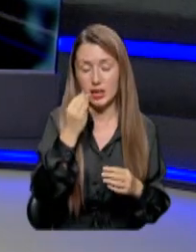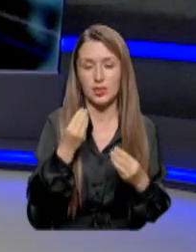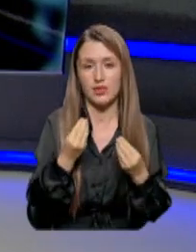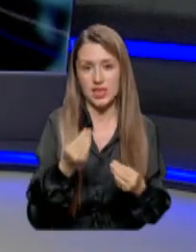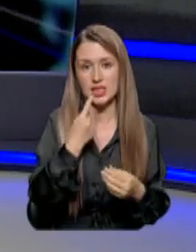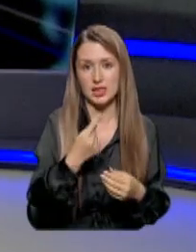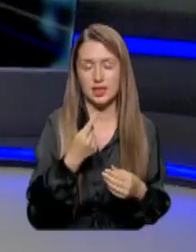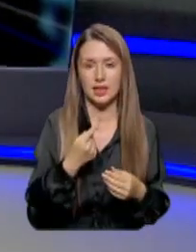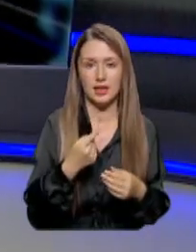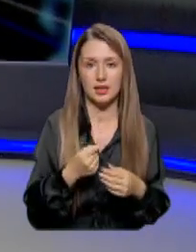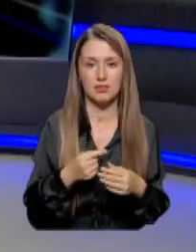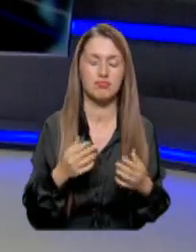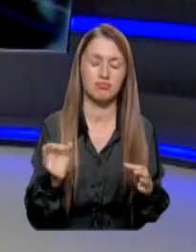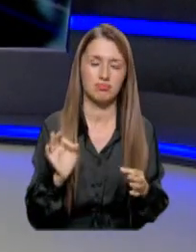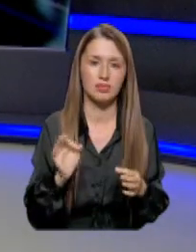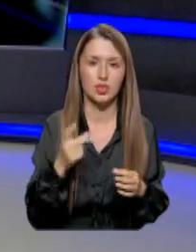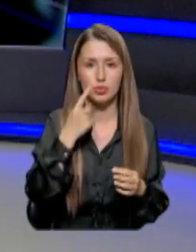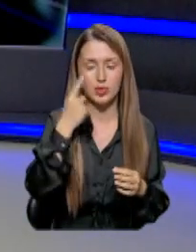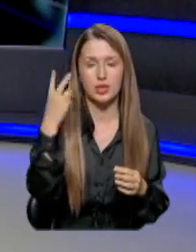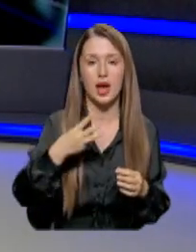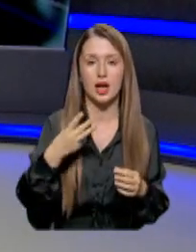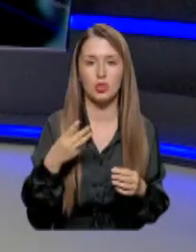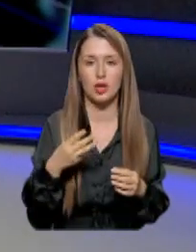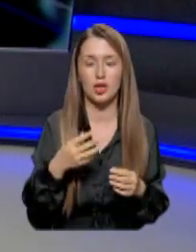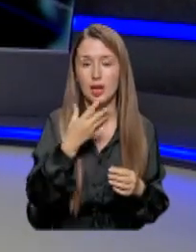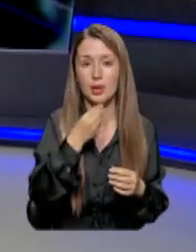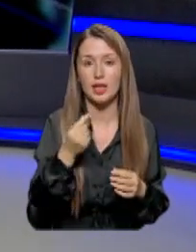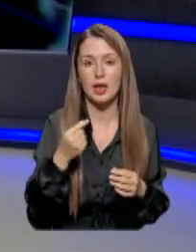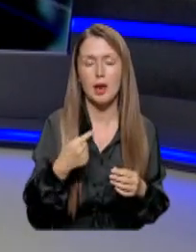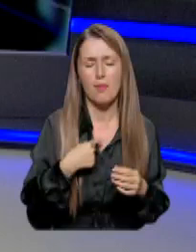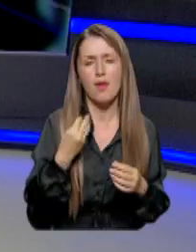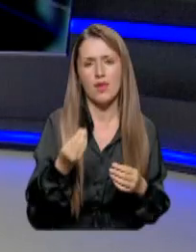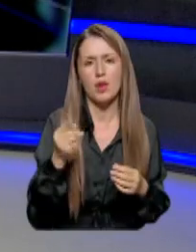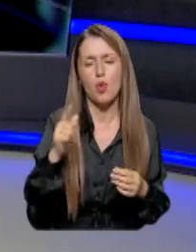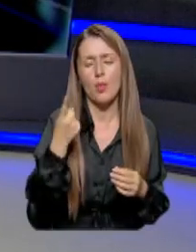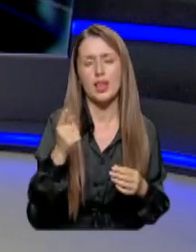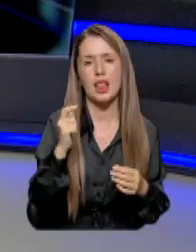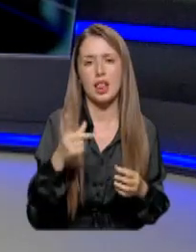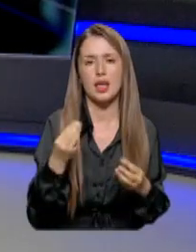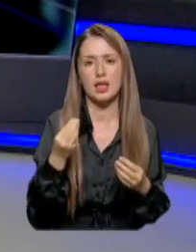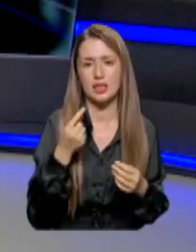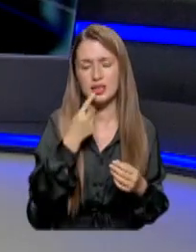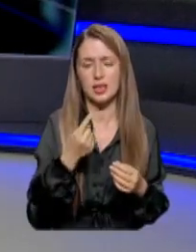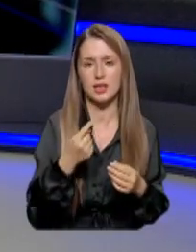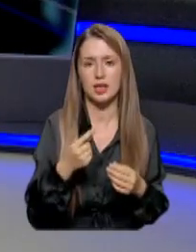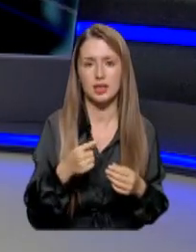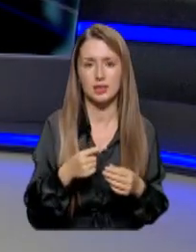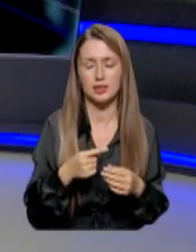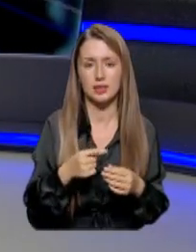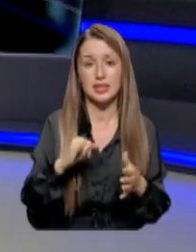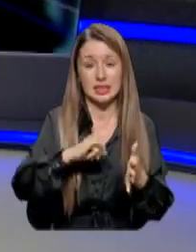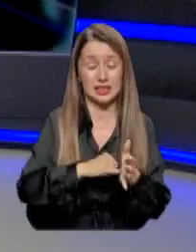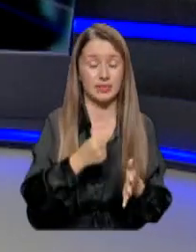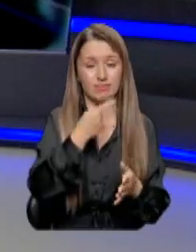verilsin dediğinde evet, Cumhurbaşkanı Erdoğan emekliye ben veririm o 1000 lirayı deyip verdi. Ağzına bir tutam bal